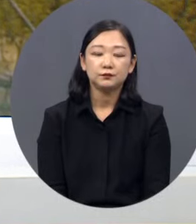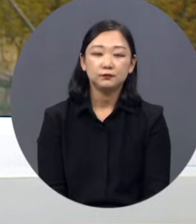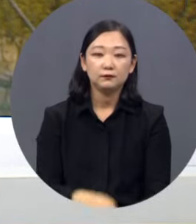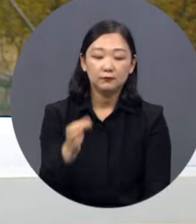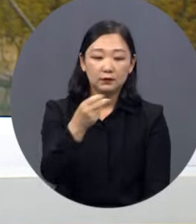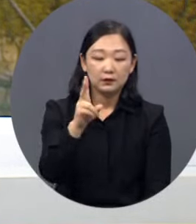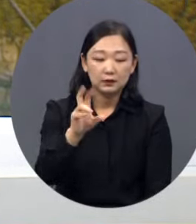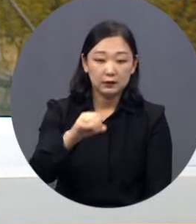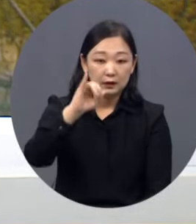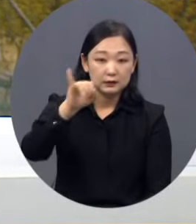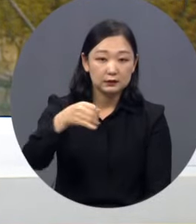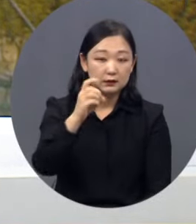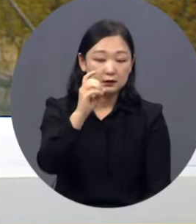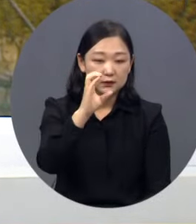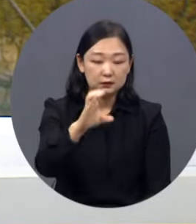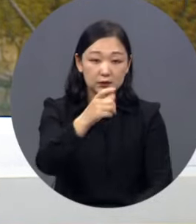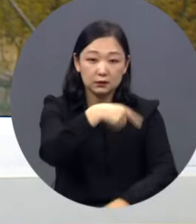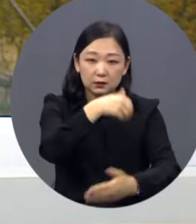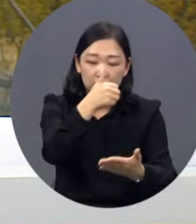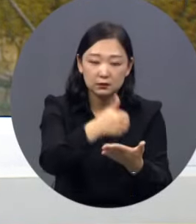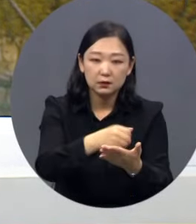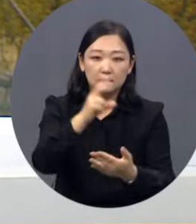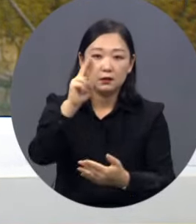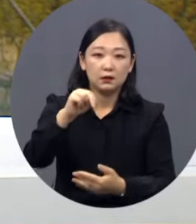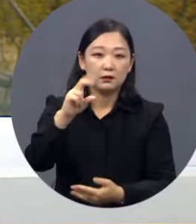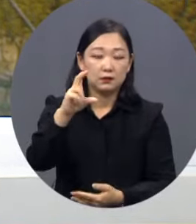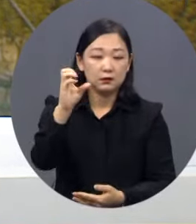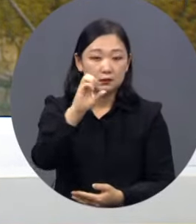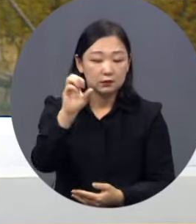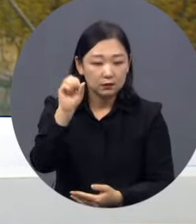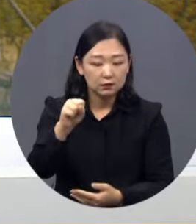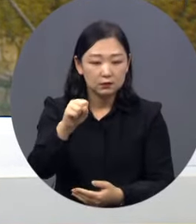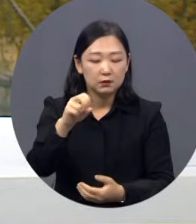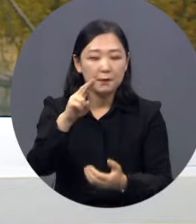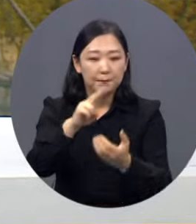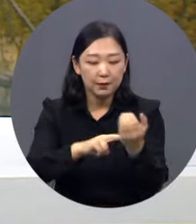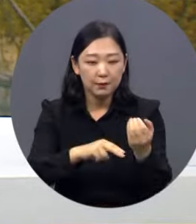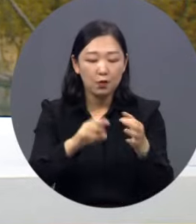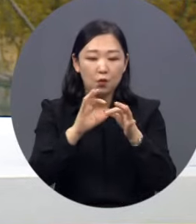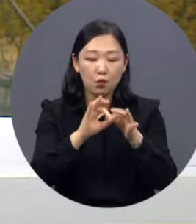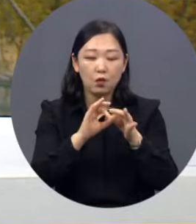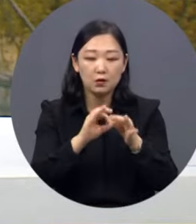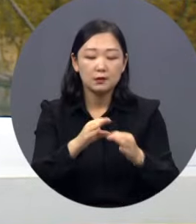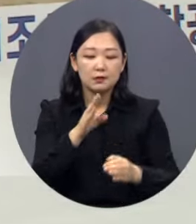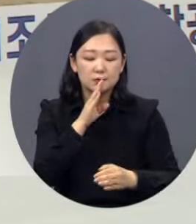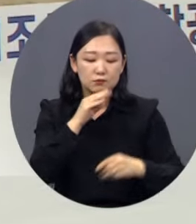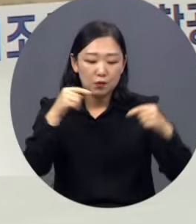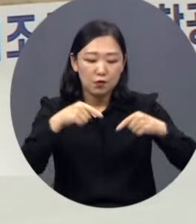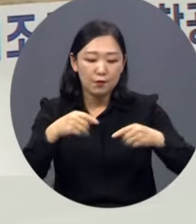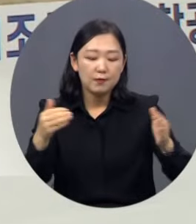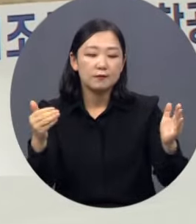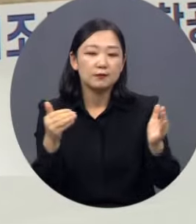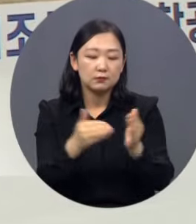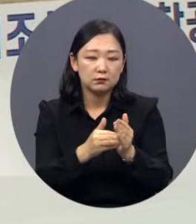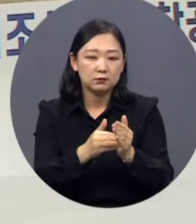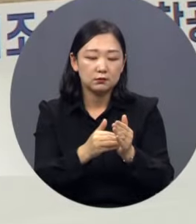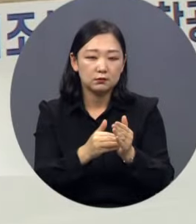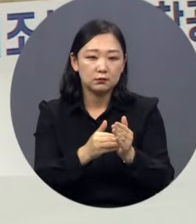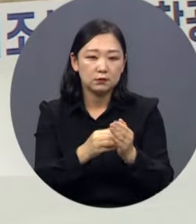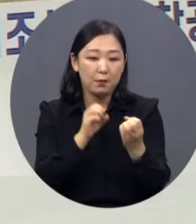양영철 JDC 사장이 nlcs 제주 매각과 관련해 제주도와 실무협의가 타결됐다는 발언을 해 논란이 일고